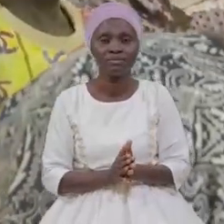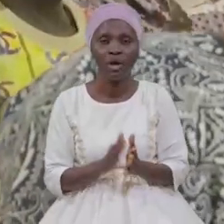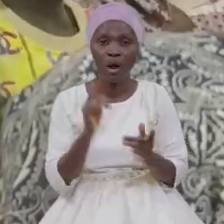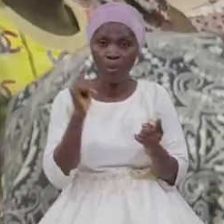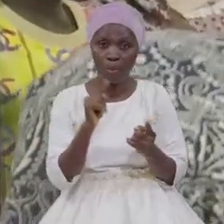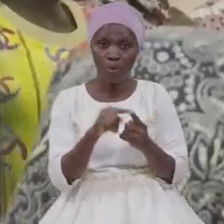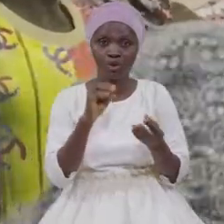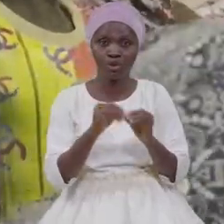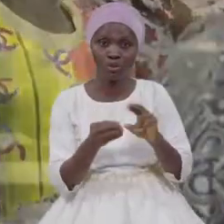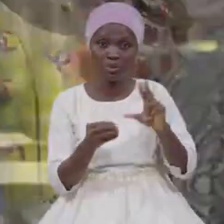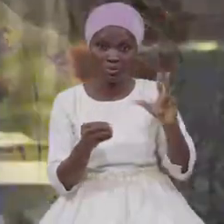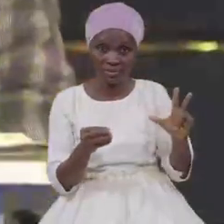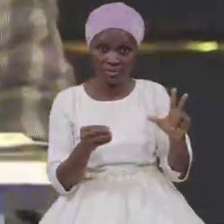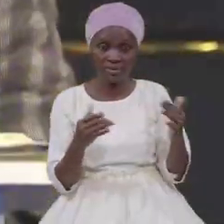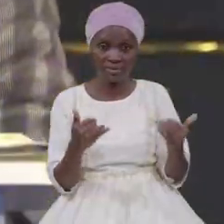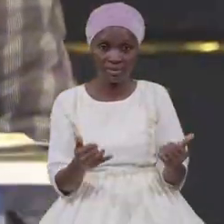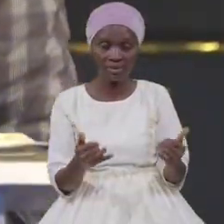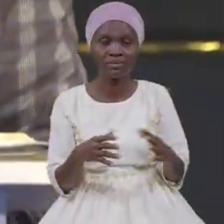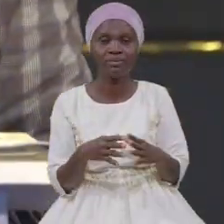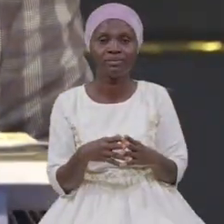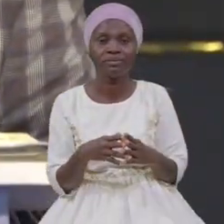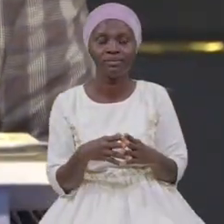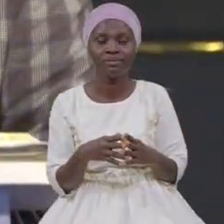Troisième point maintenant.